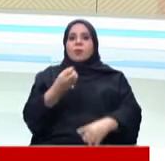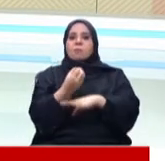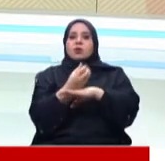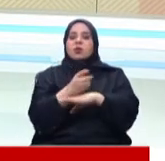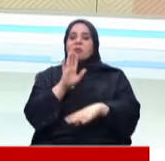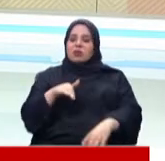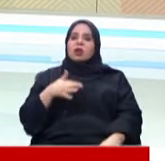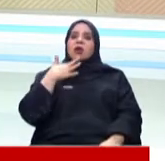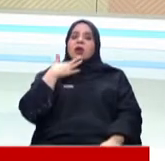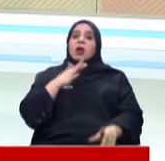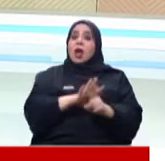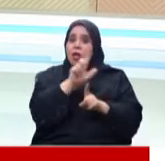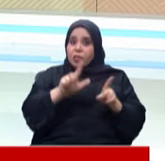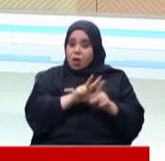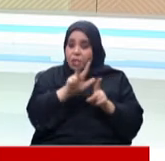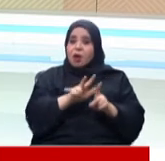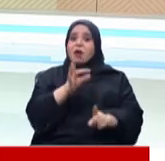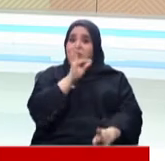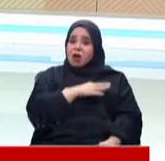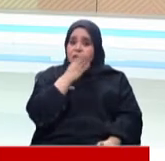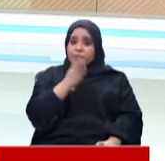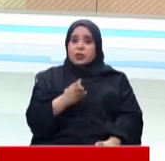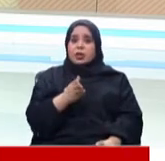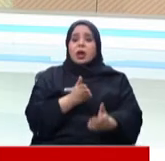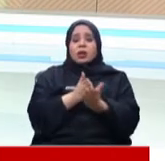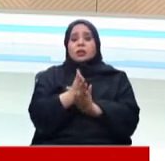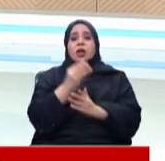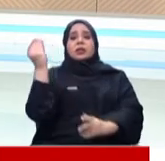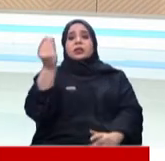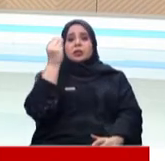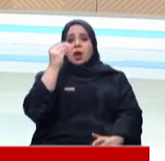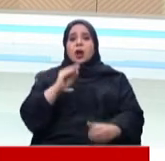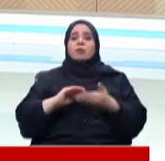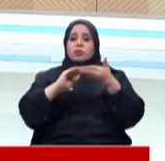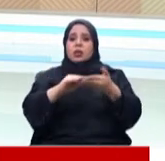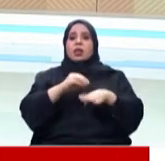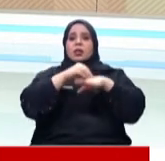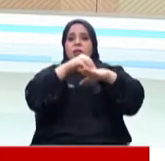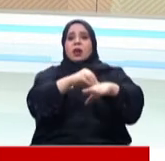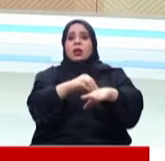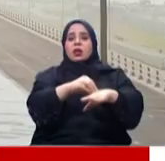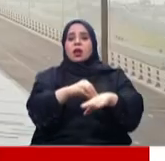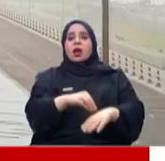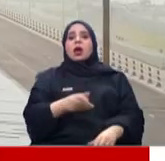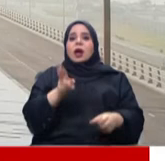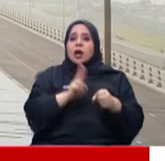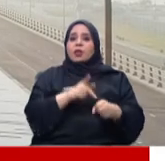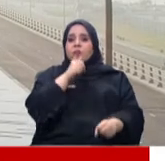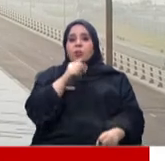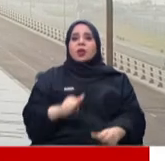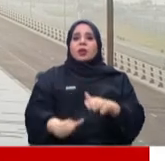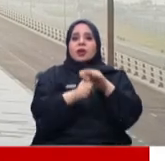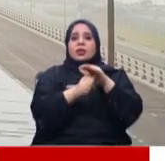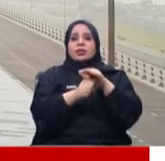آثار اقتصادية هامة على قطاعي السياحة والخدمات اللوجستية، حيث نوه رئيس غرفة تجارة